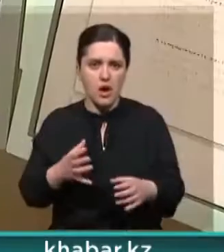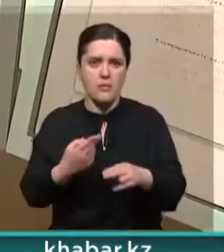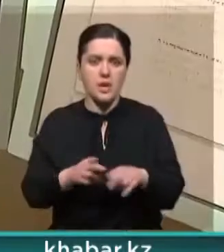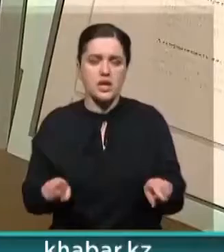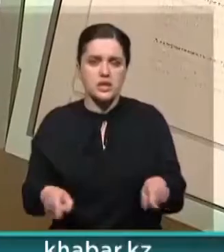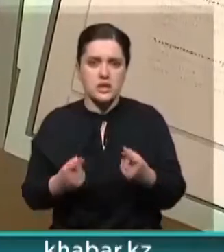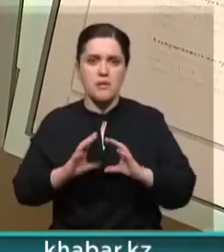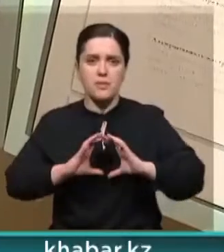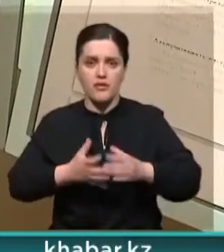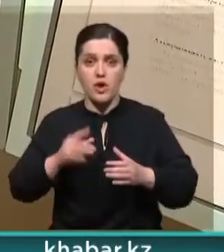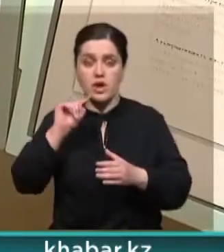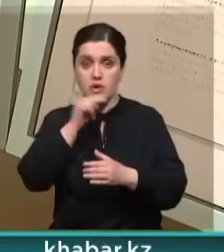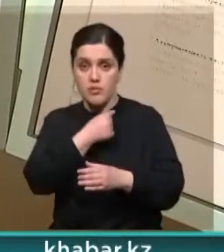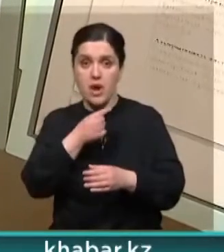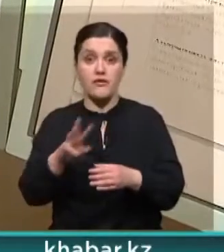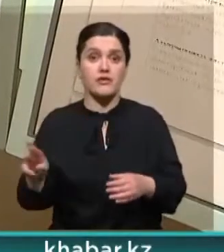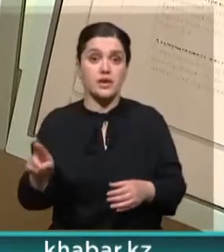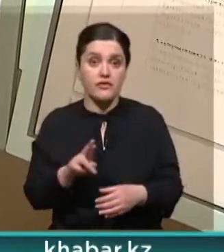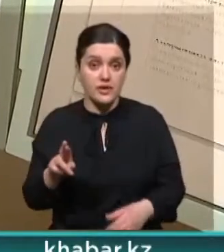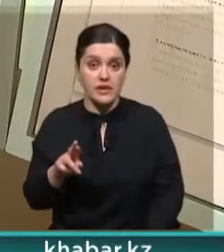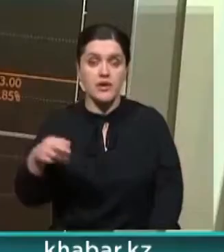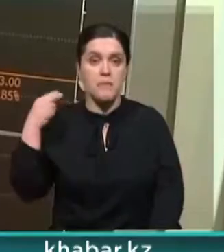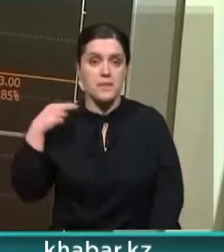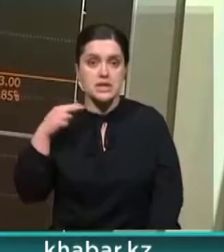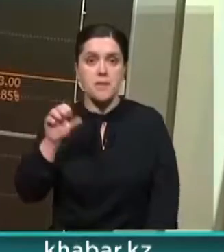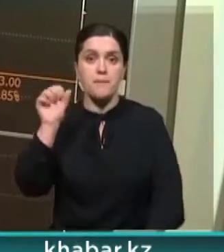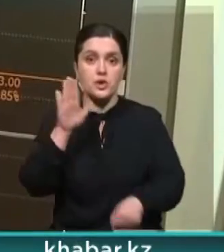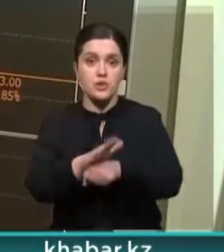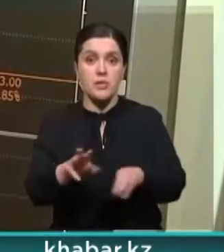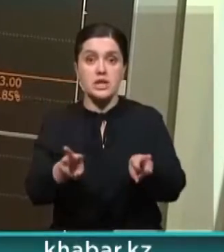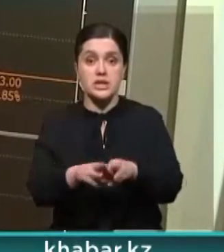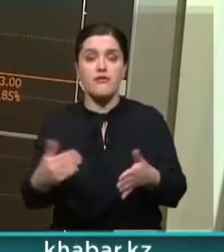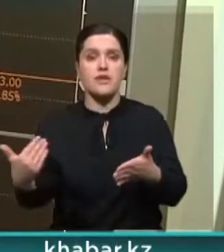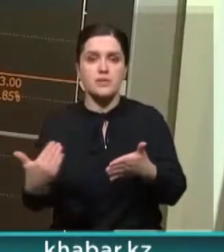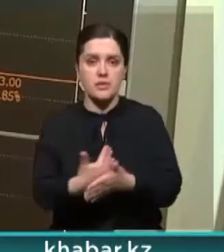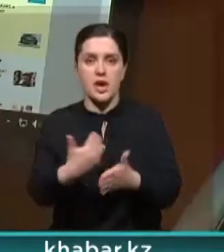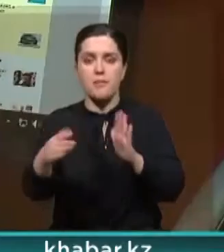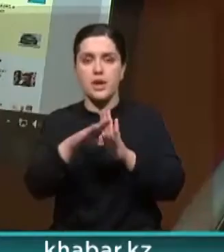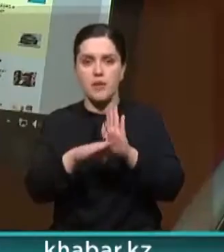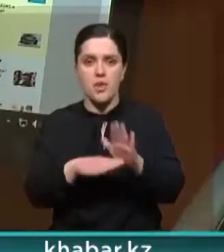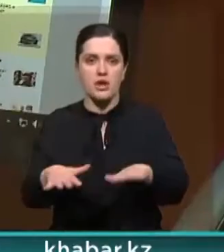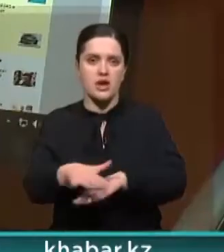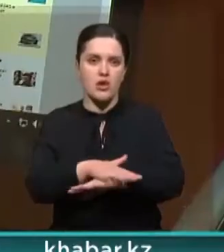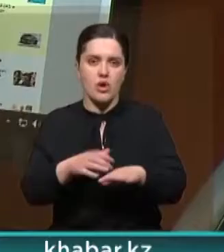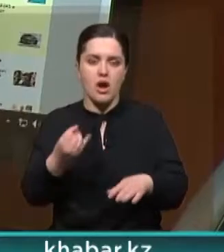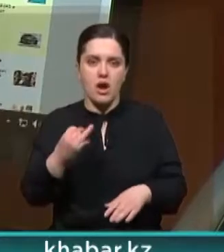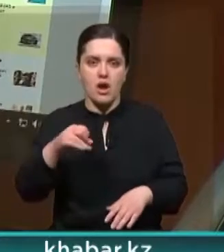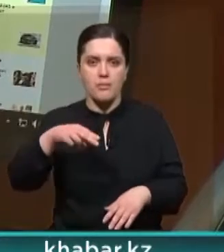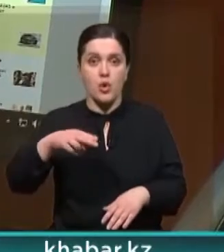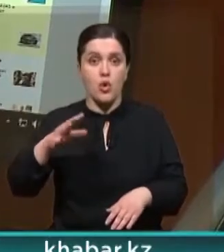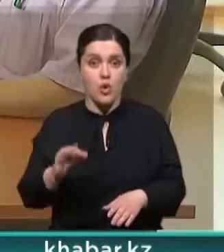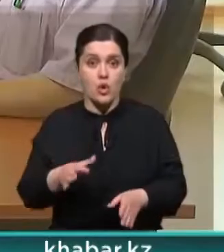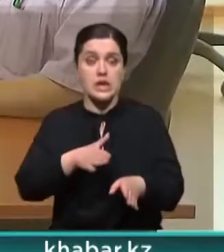развития мировой экономики в целом напомним в январе президент поручил правительству возобновить программу народная айпи а